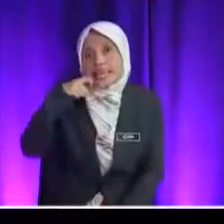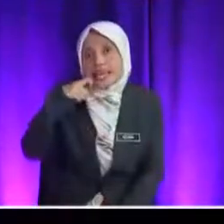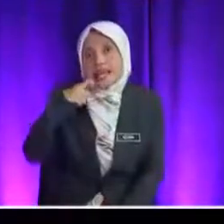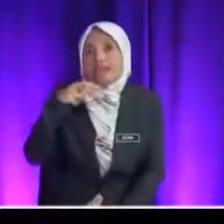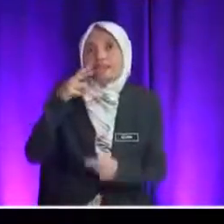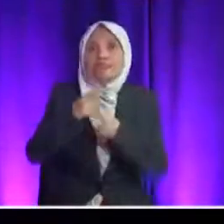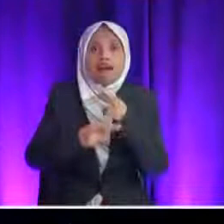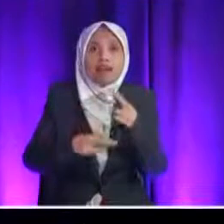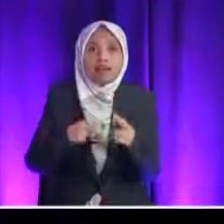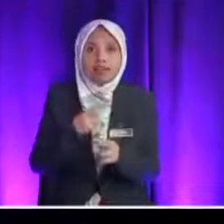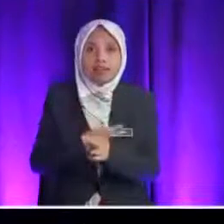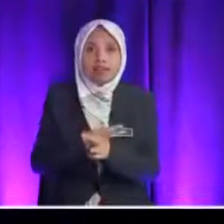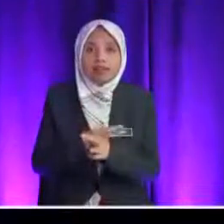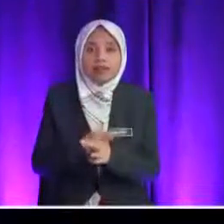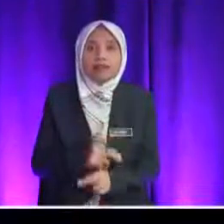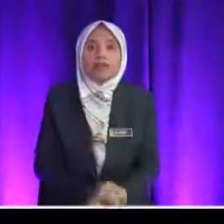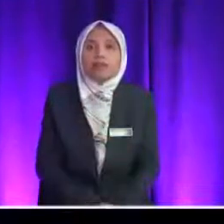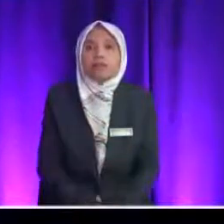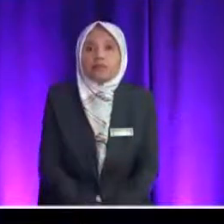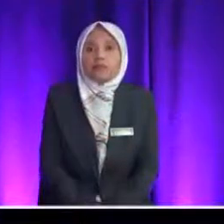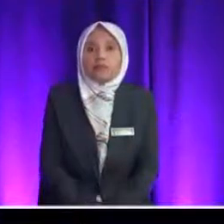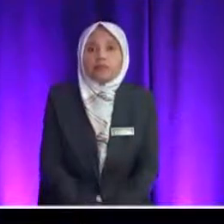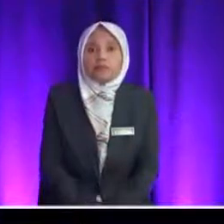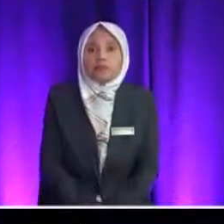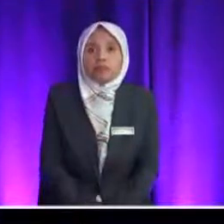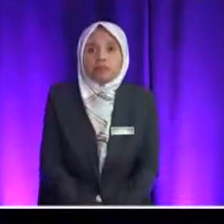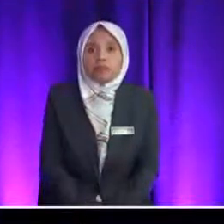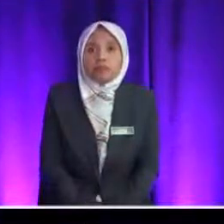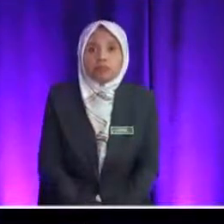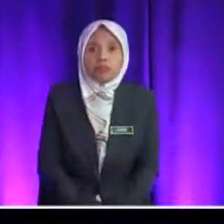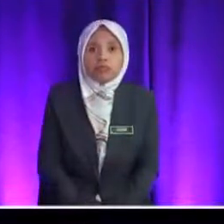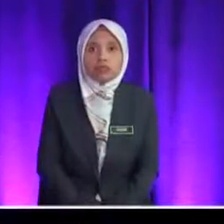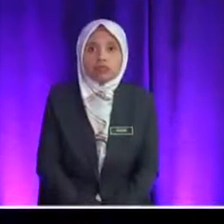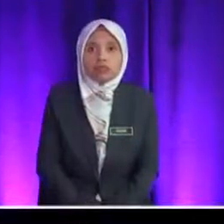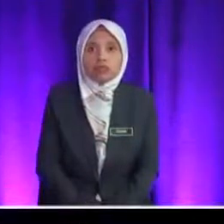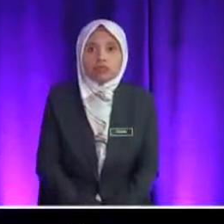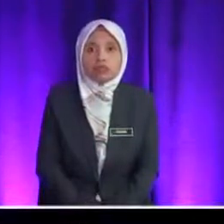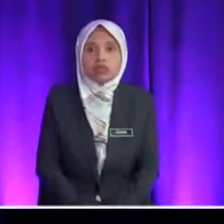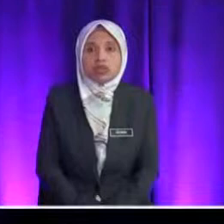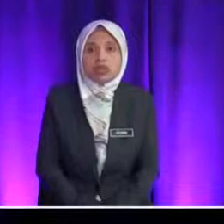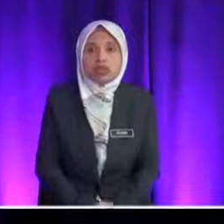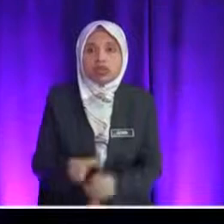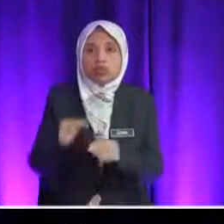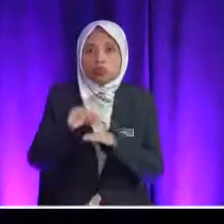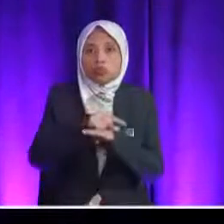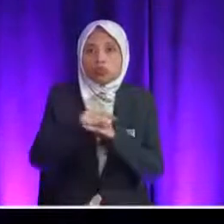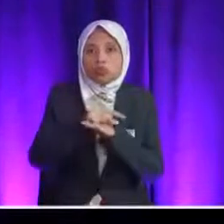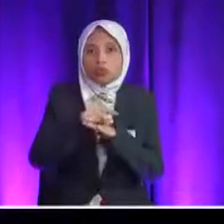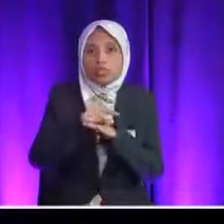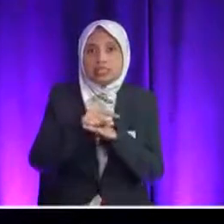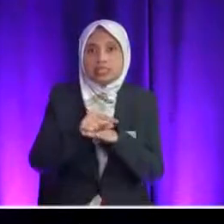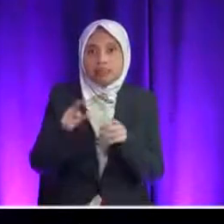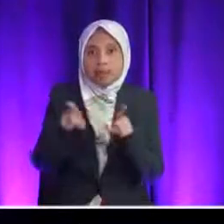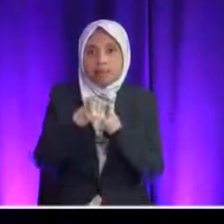dan yeah ama website ataupun pakai mengkilat hanya baiknya berhenti Oke tenun kain agak kasar Escape microfiber